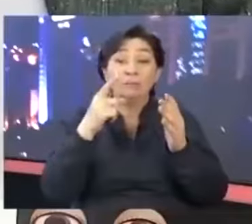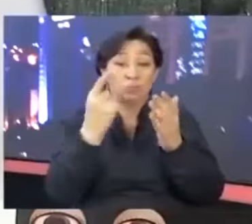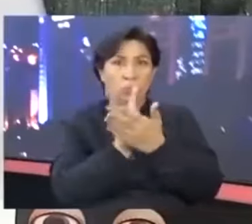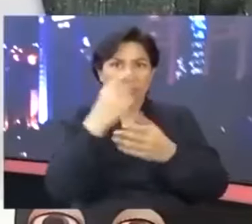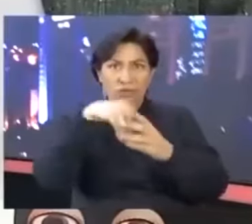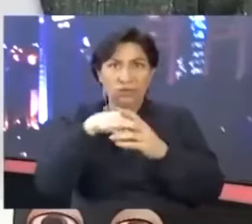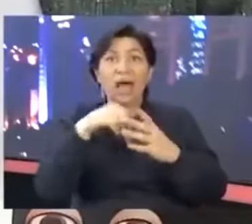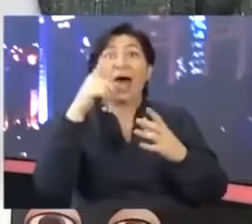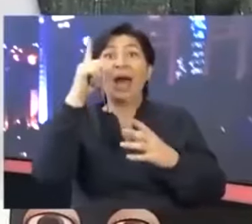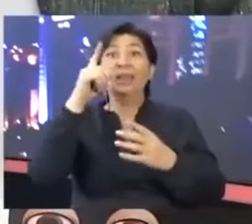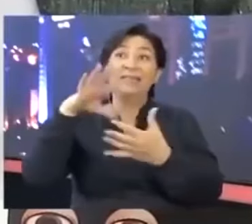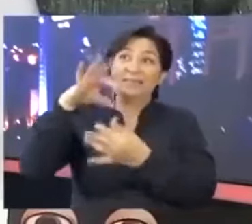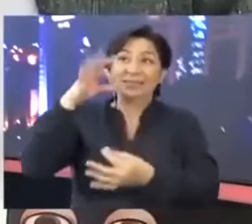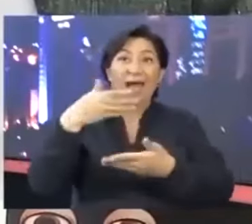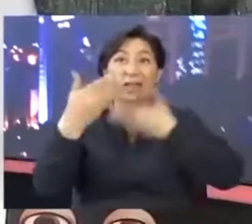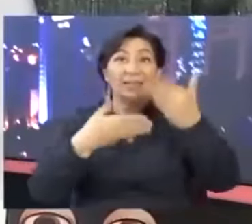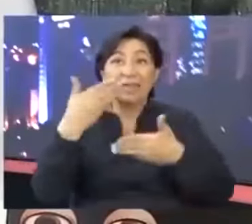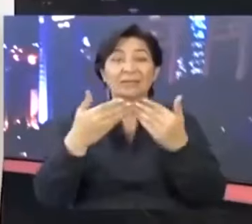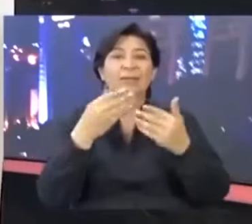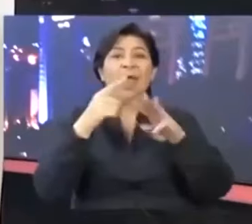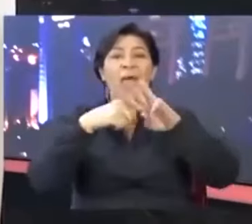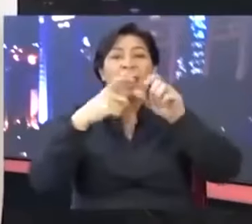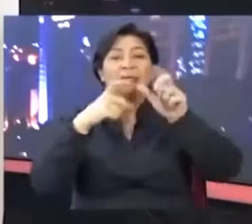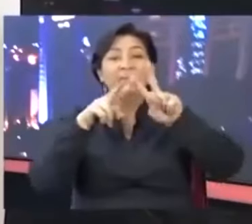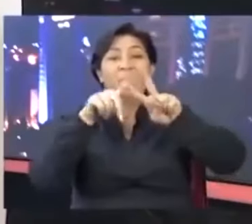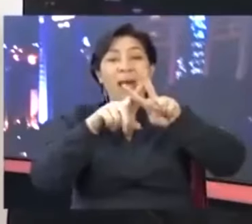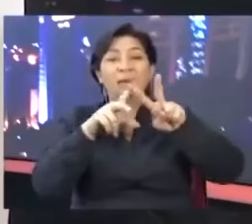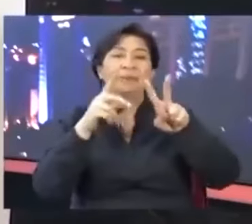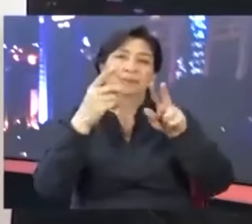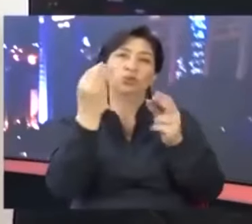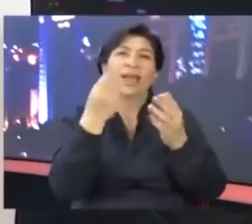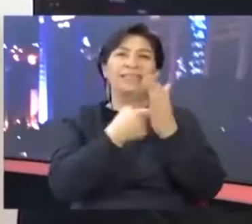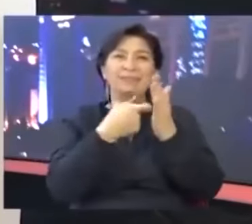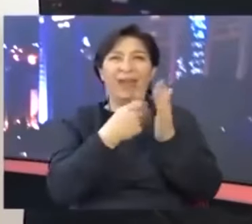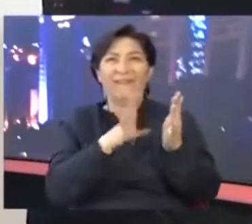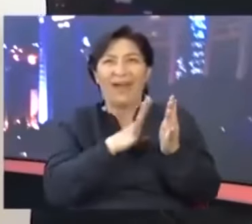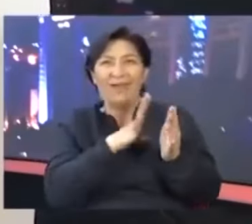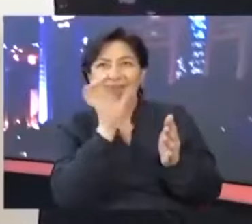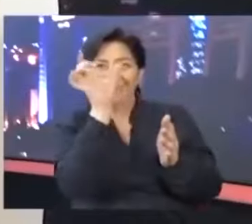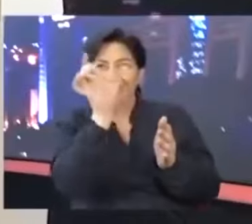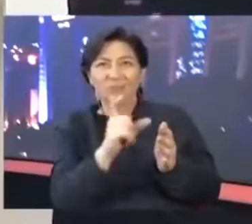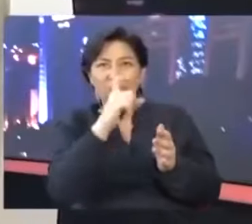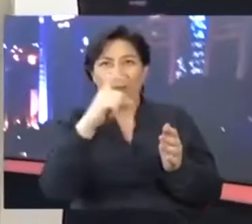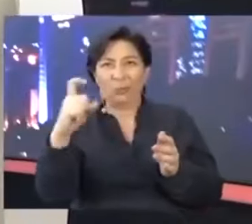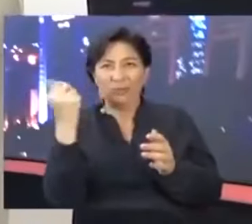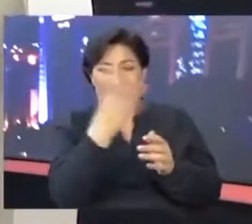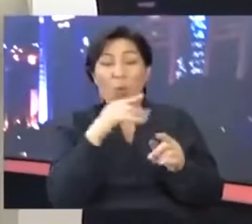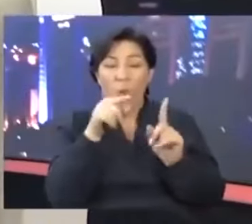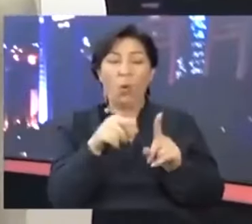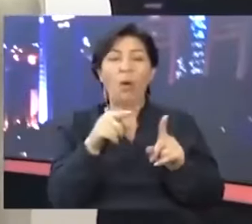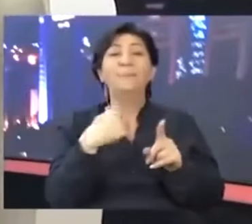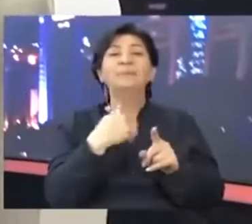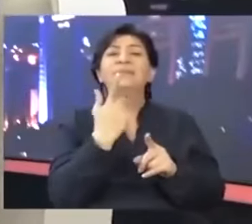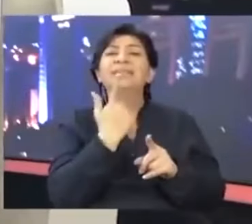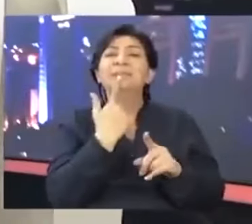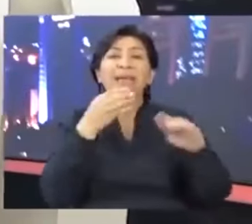sıfatları var Allah'ı tarif eden yani onlara esmail hüsman güzel isimler deniliyor ama özür dilerim Bizim dilimize de girmiş